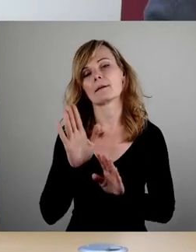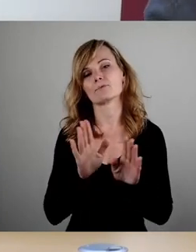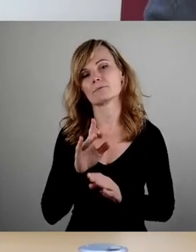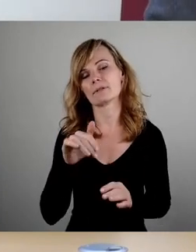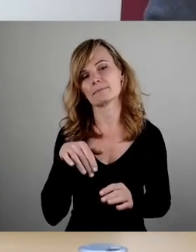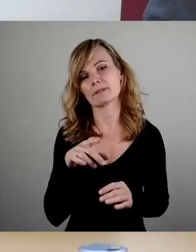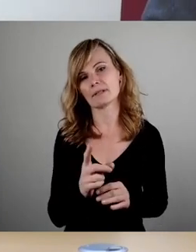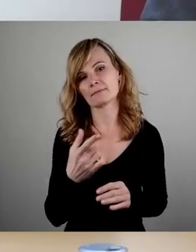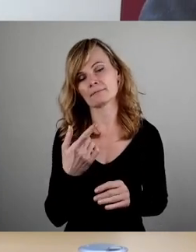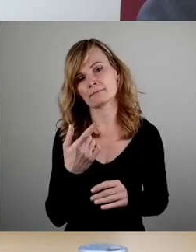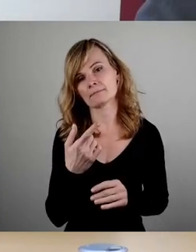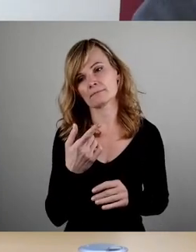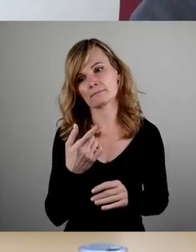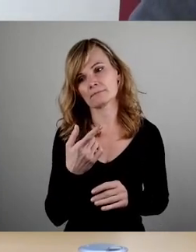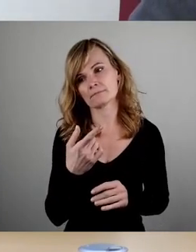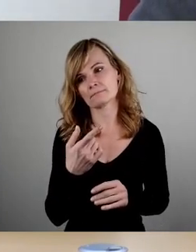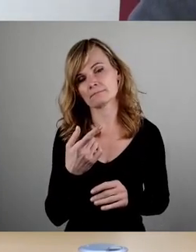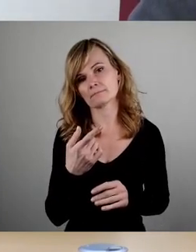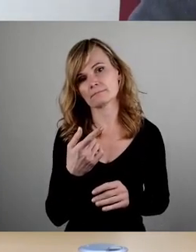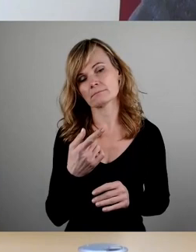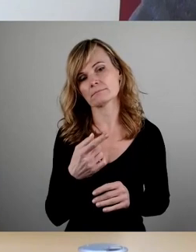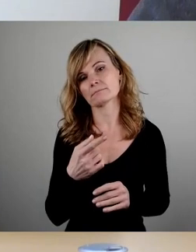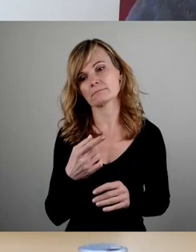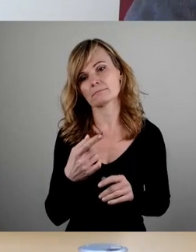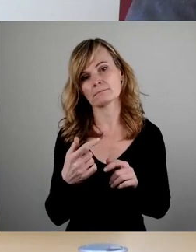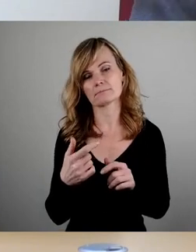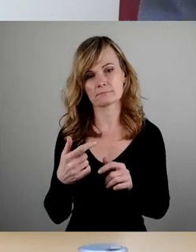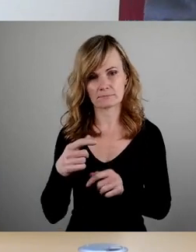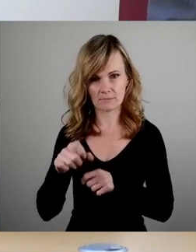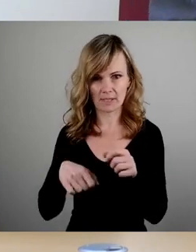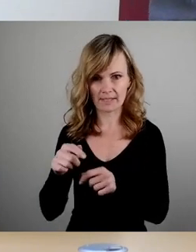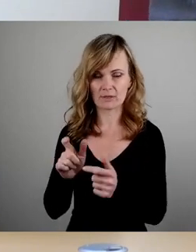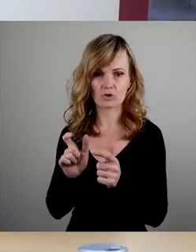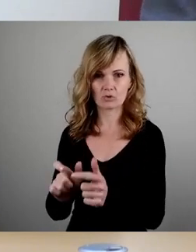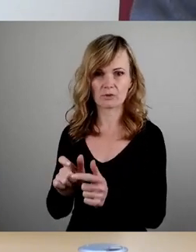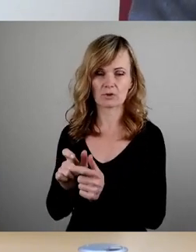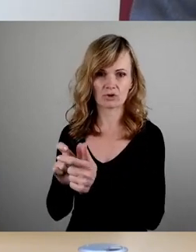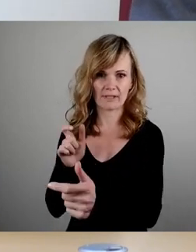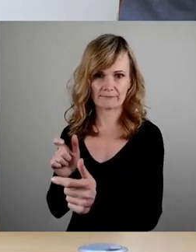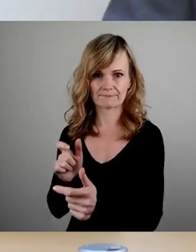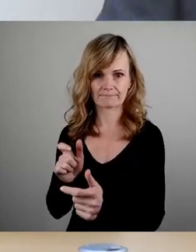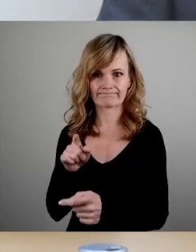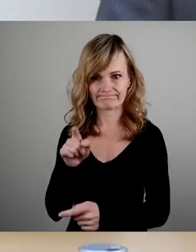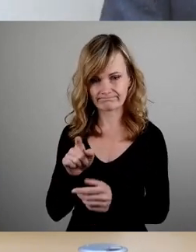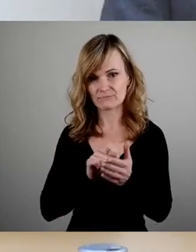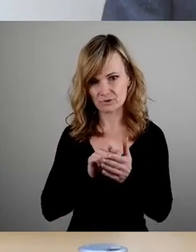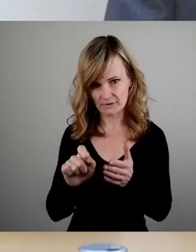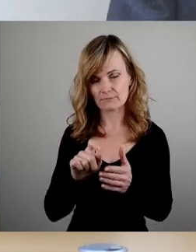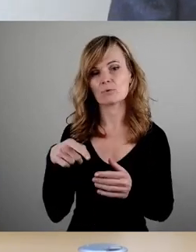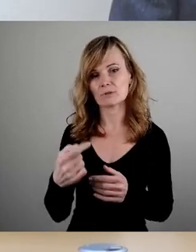überfahrbaren Radschutzstreifen angeht, und dann die Ergänzung CDU, wo der Ausschussbericht in